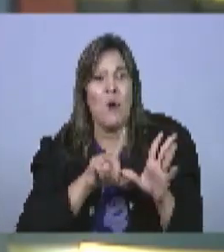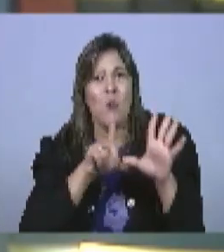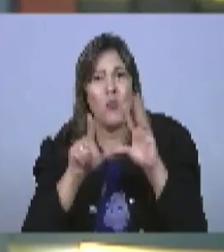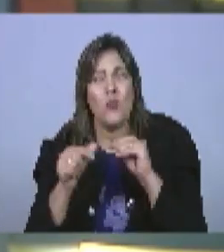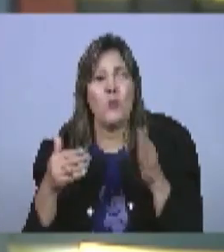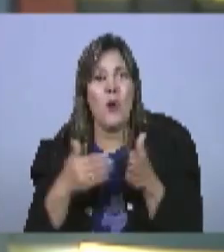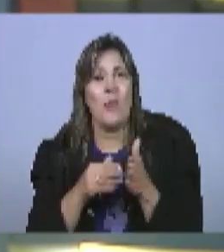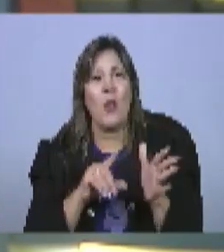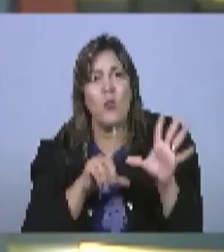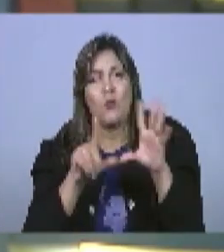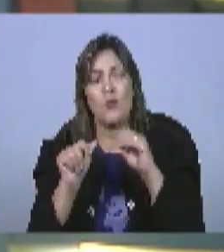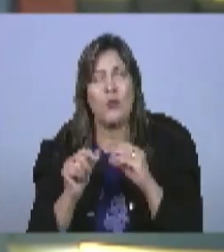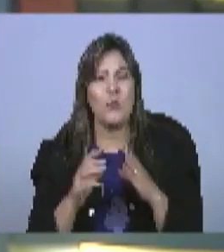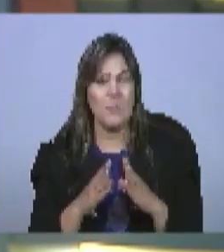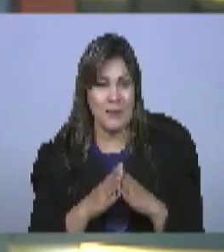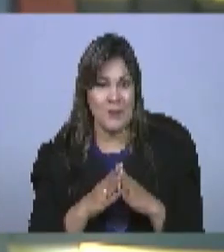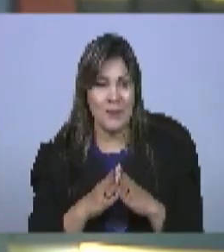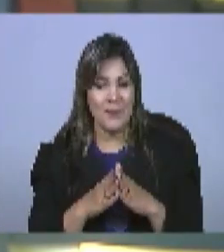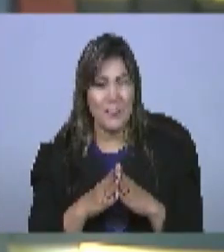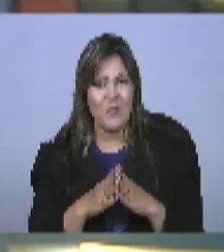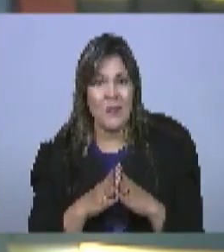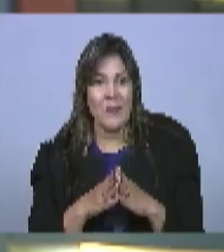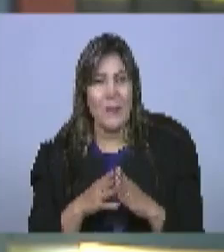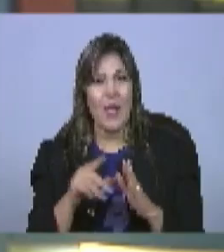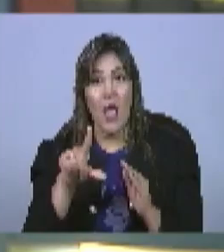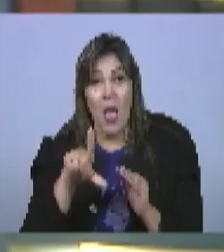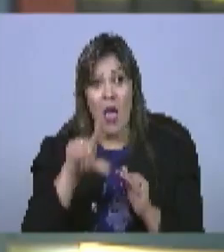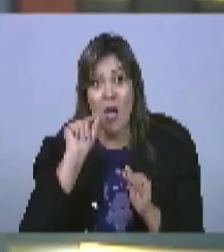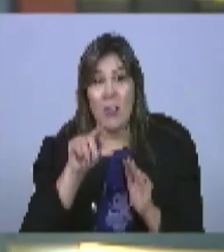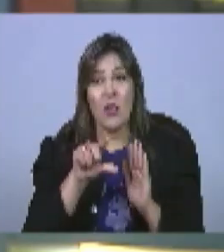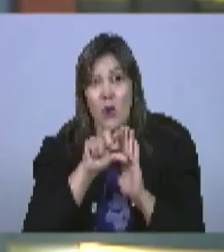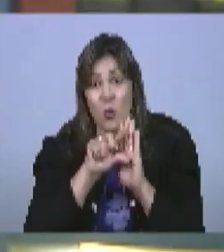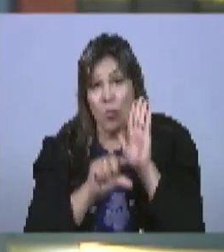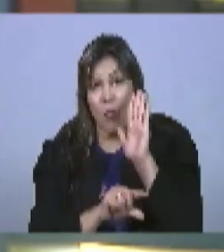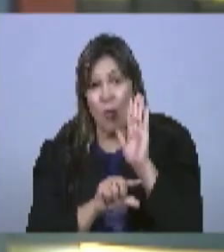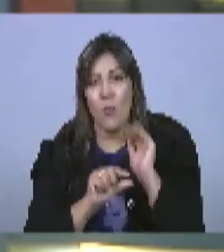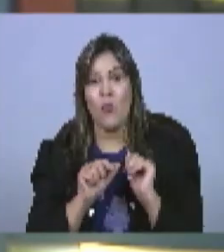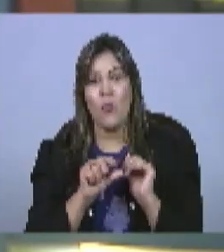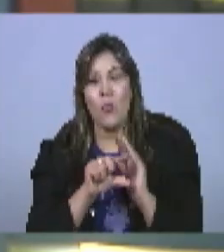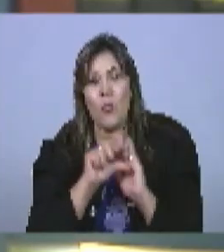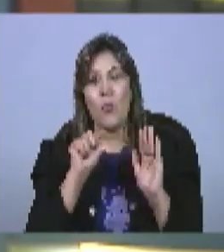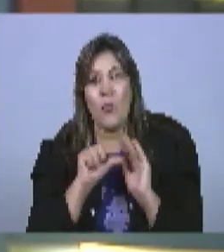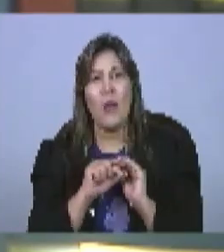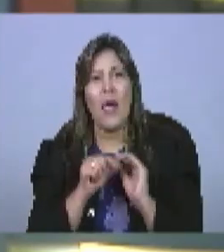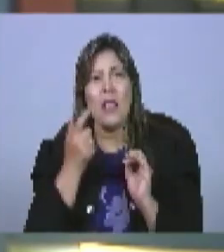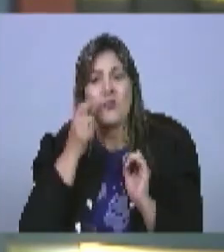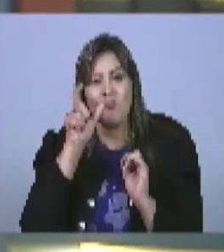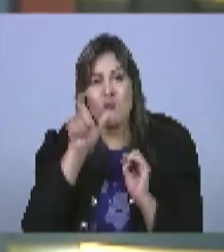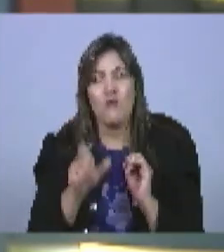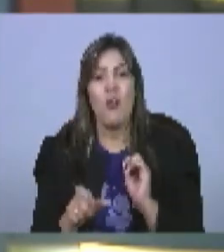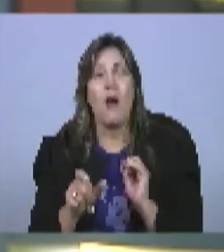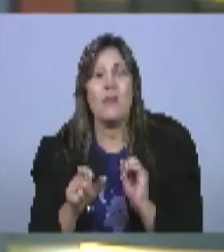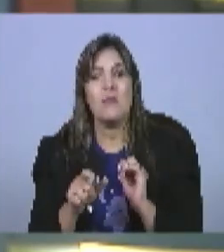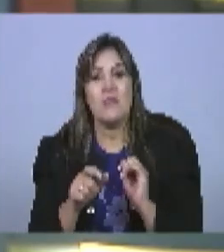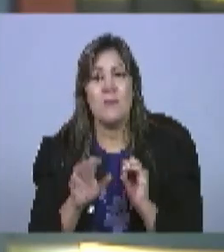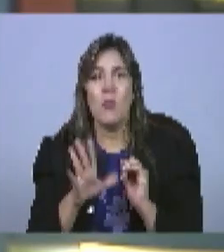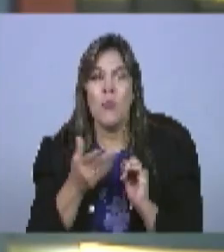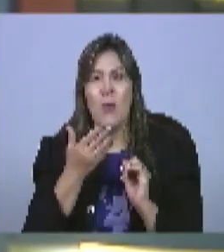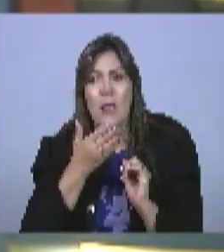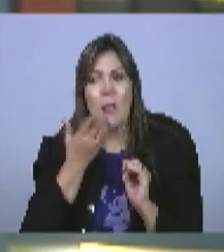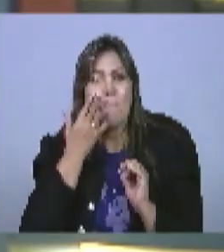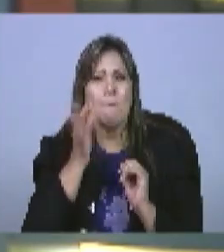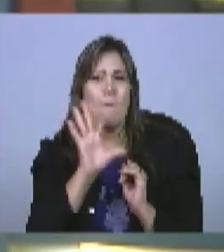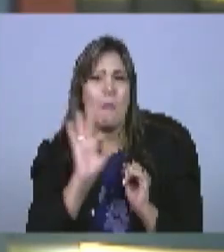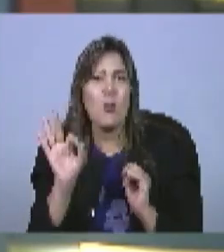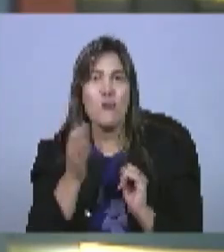اخر الاسبوع اخترت النهارده مقوله لاحد الشخصي ربما مش معروف مش